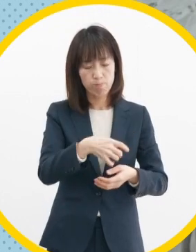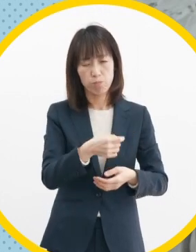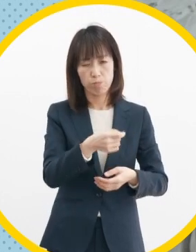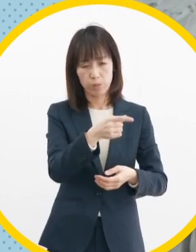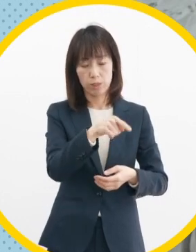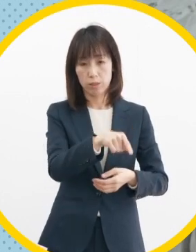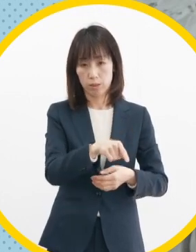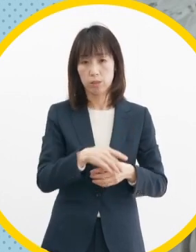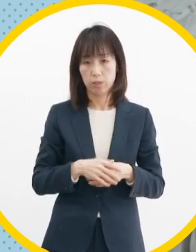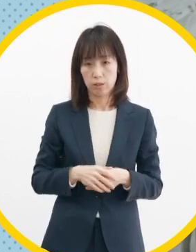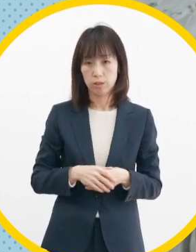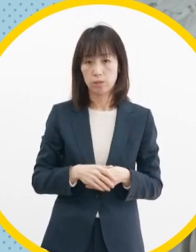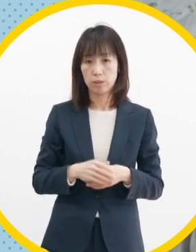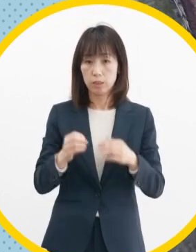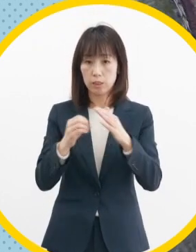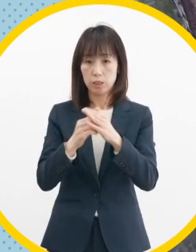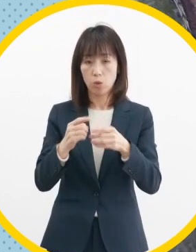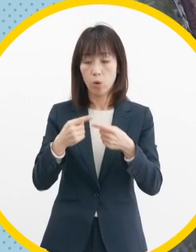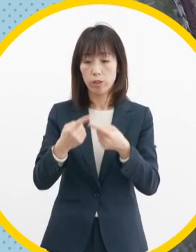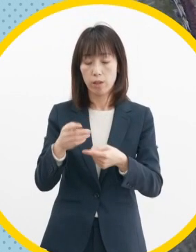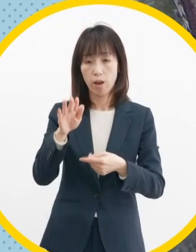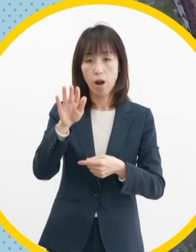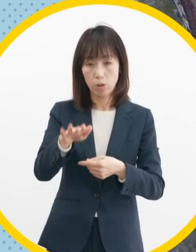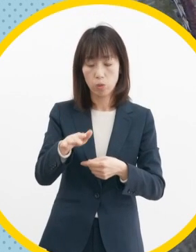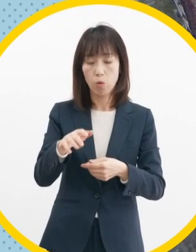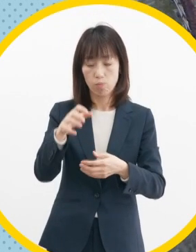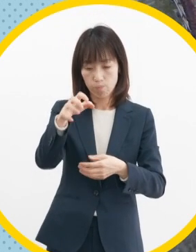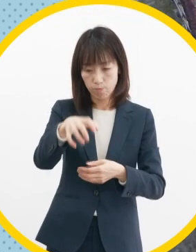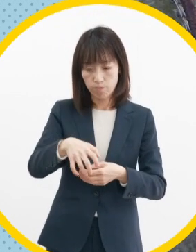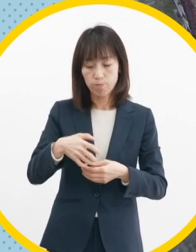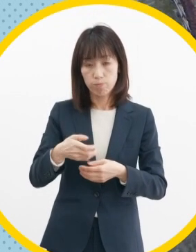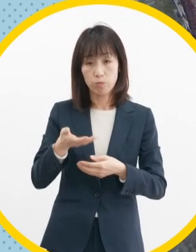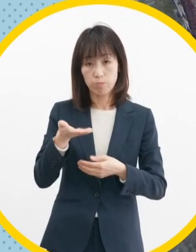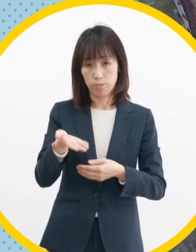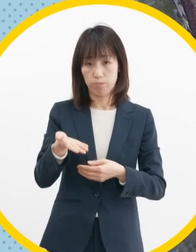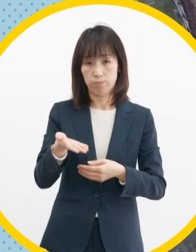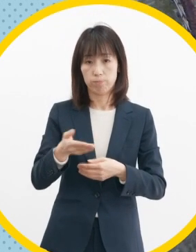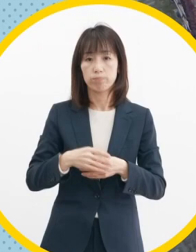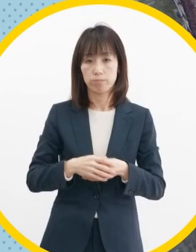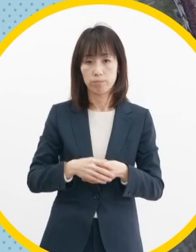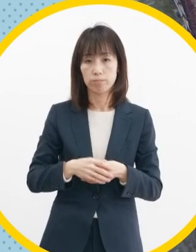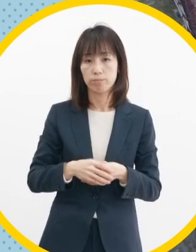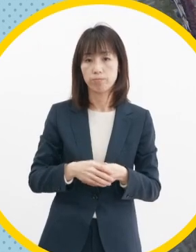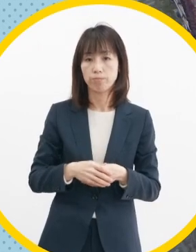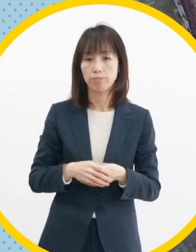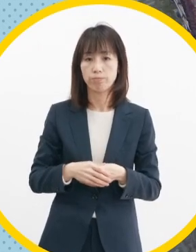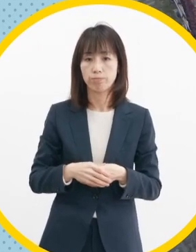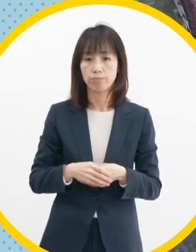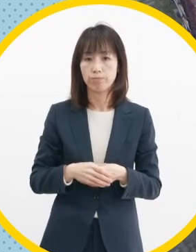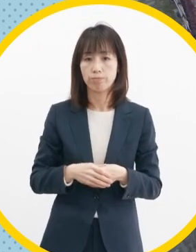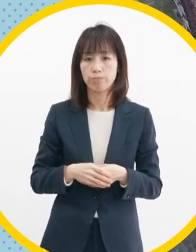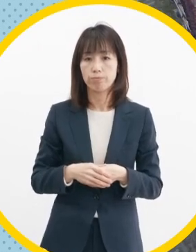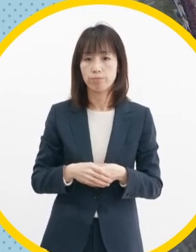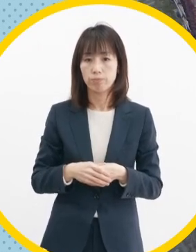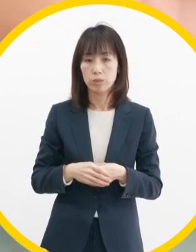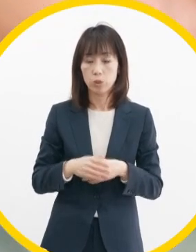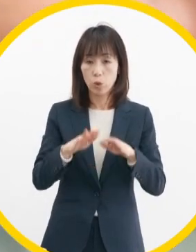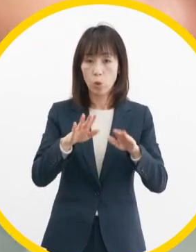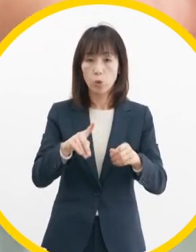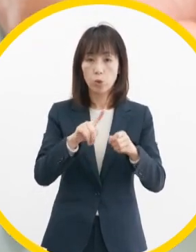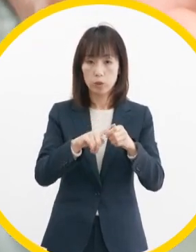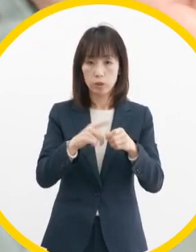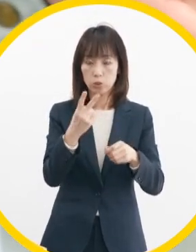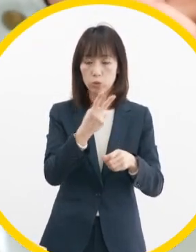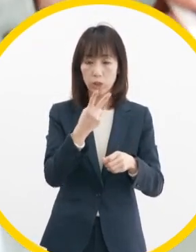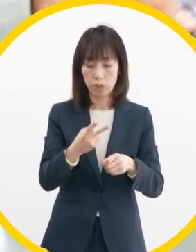これぐらいしか取れなかったのが、ひとかきでこれぐらいアサリが取れました。 そんな変わるんですか。 はい、で